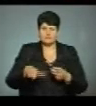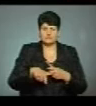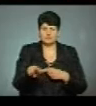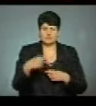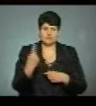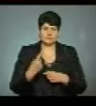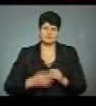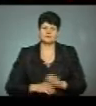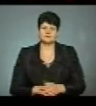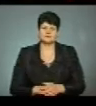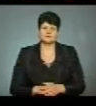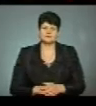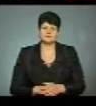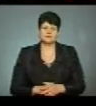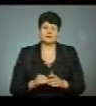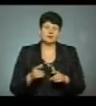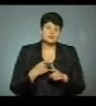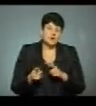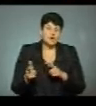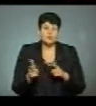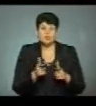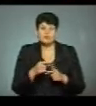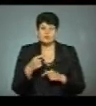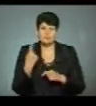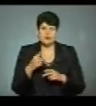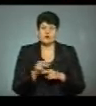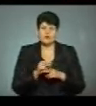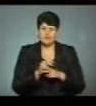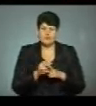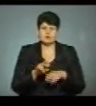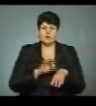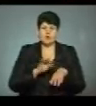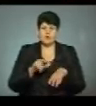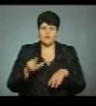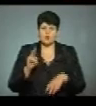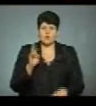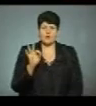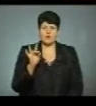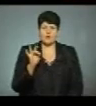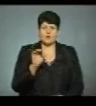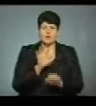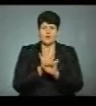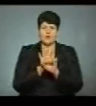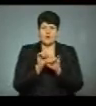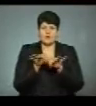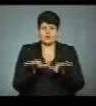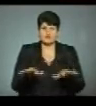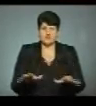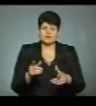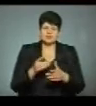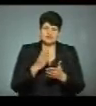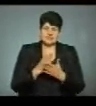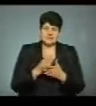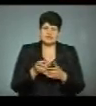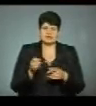знеструмило. Чи готова Тернопільщина лікувати хворих на коронавірус? Та чи є заражені українці в Італії, де на карантин